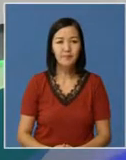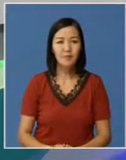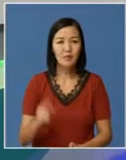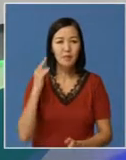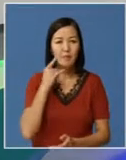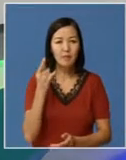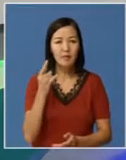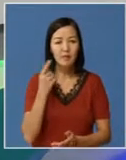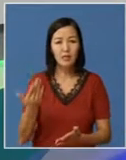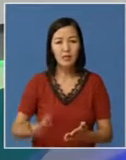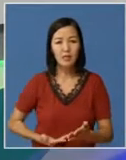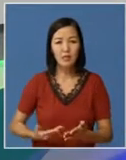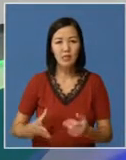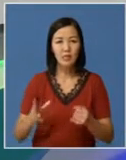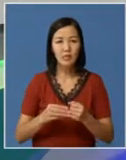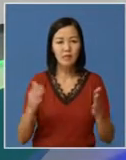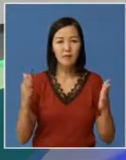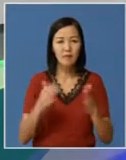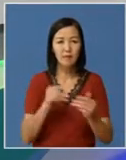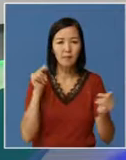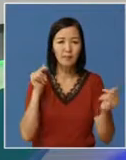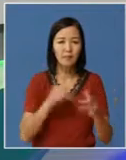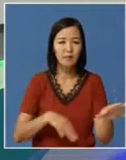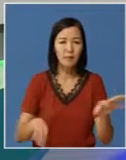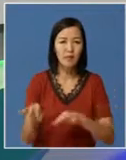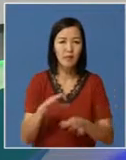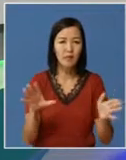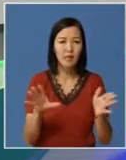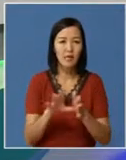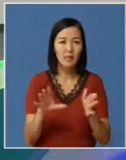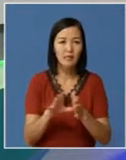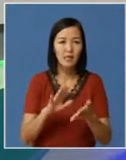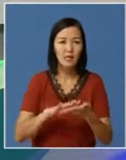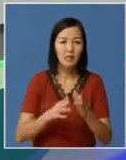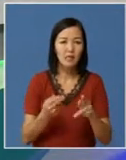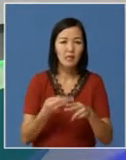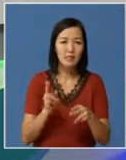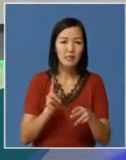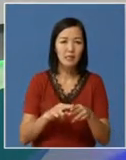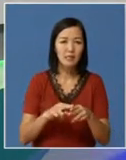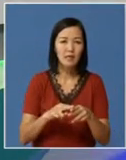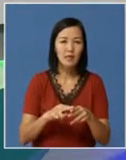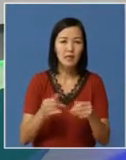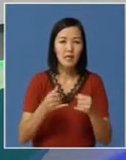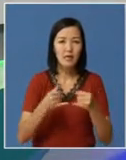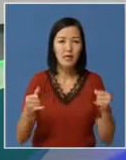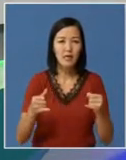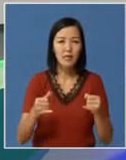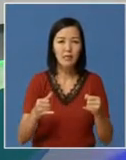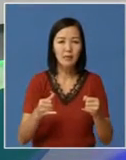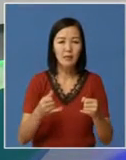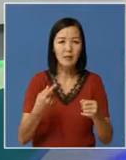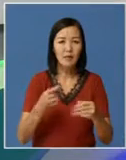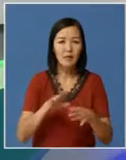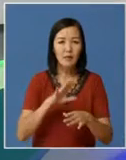В Павлодаре жители частного сектора выражают протест проекту электрификации, согласно которому силовые кабели должны проходить через их